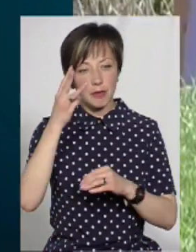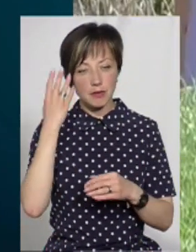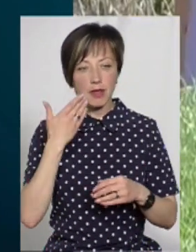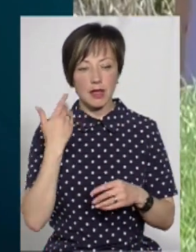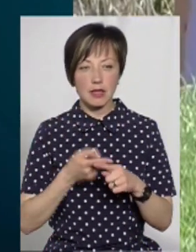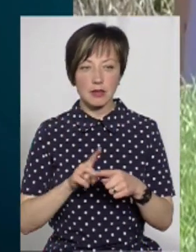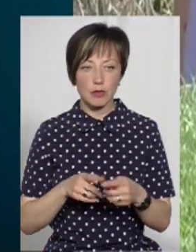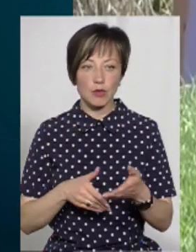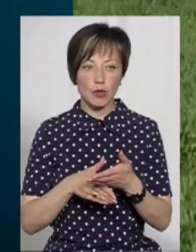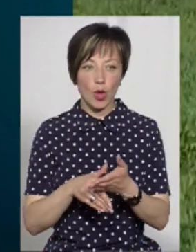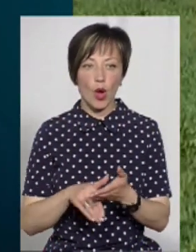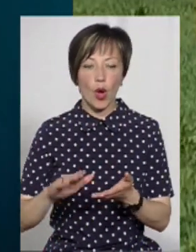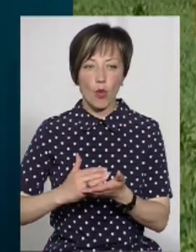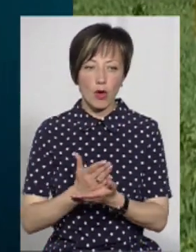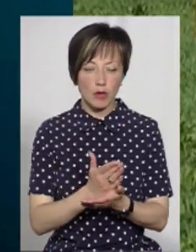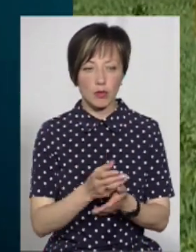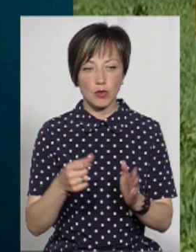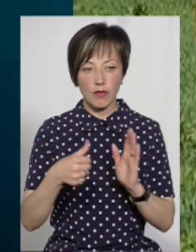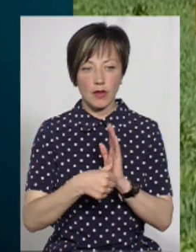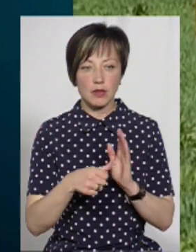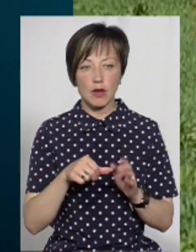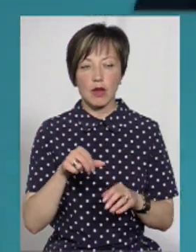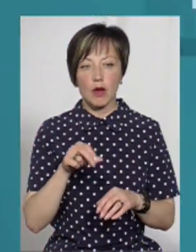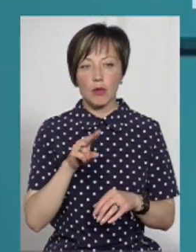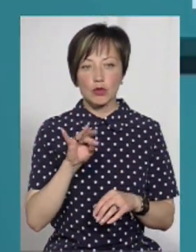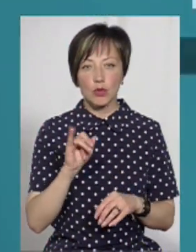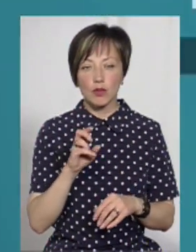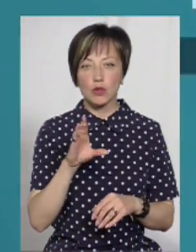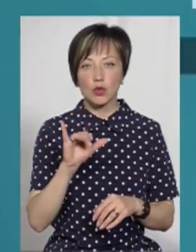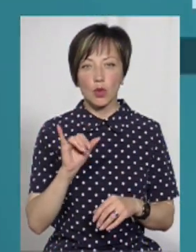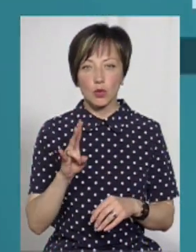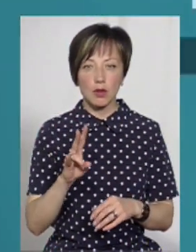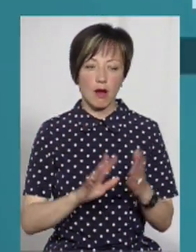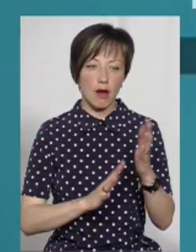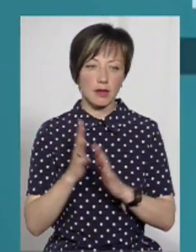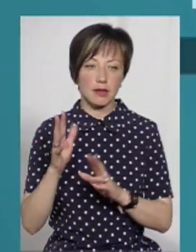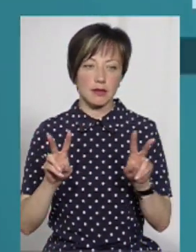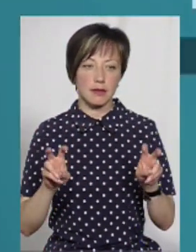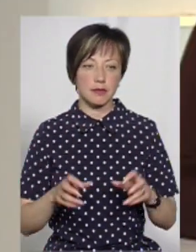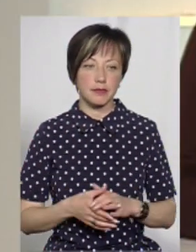за допомогою Google Maps. Варто просто ввести проскурю Stone Garden.